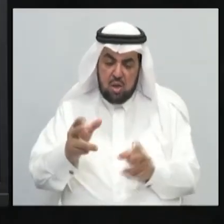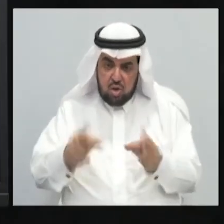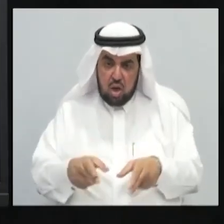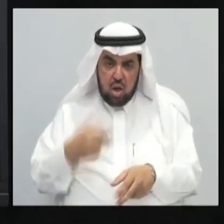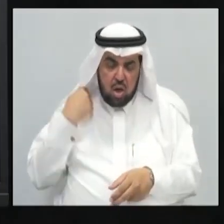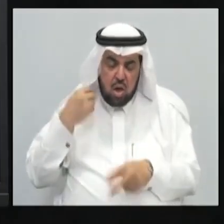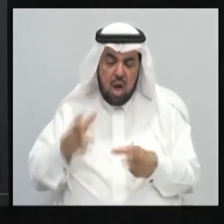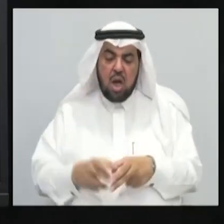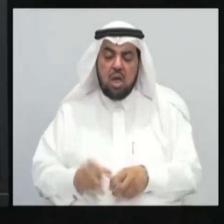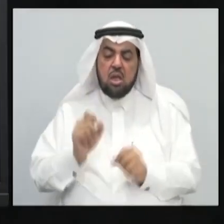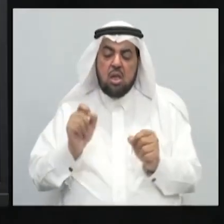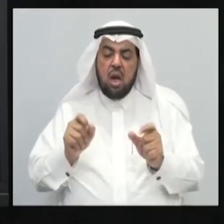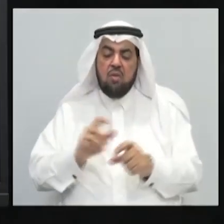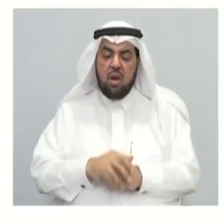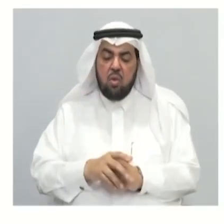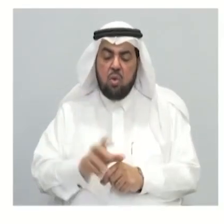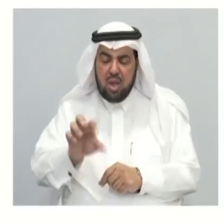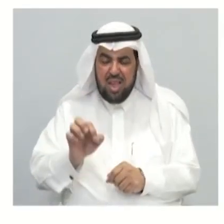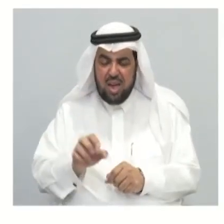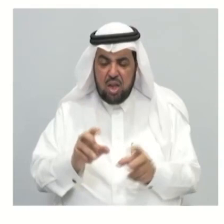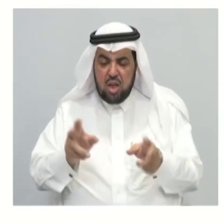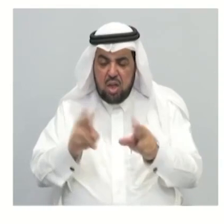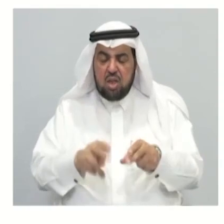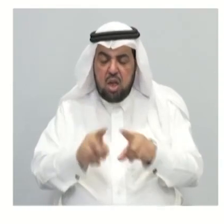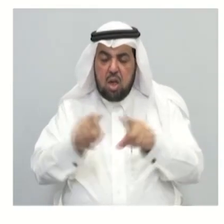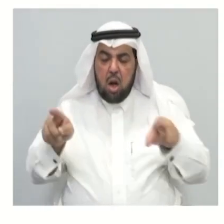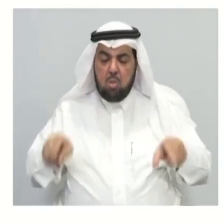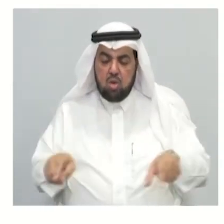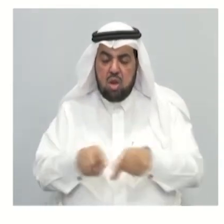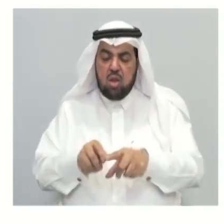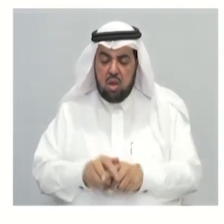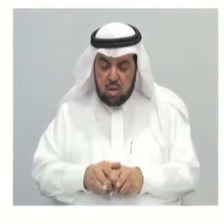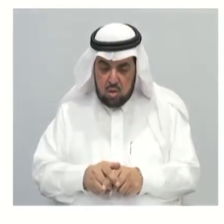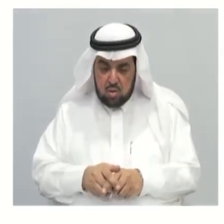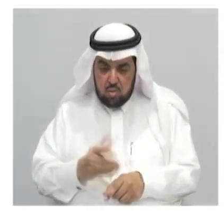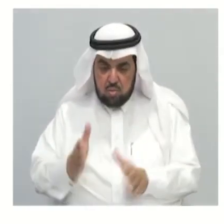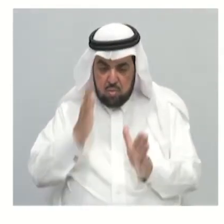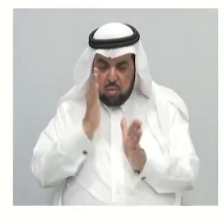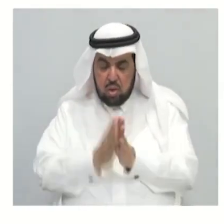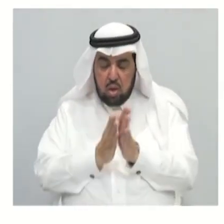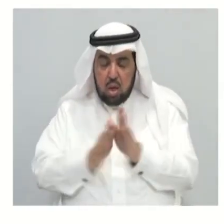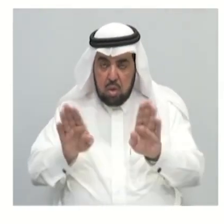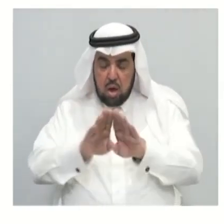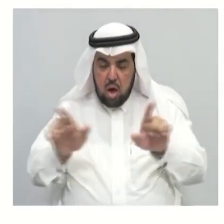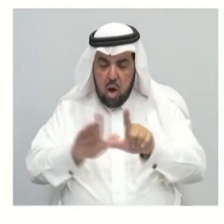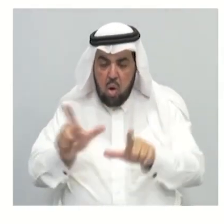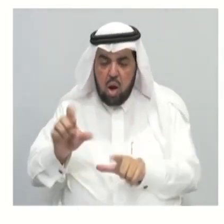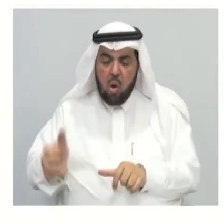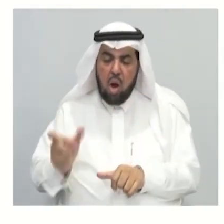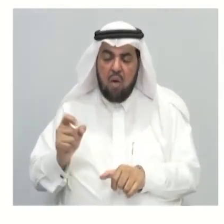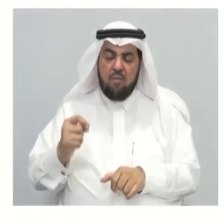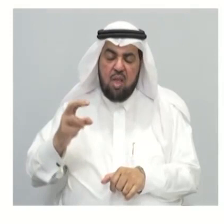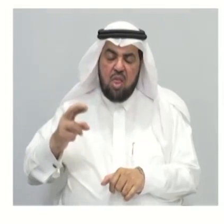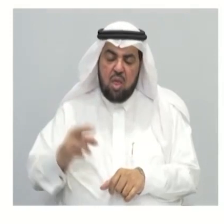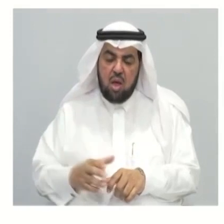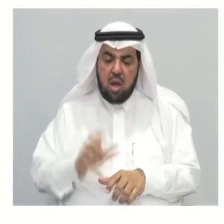ونختار الشكل المستطيل اولى هذه الاشكال ثم من قائمه نوافذ الخصائص